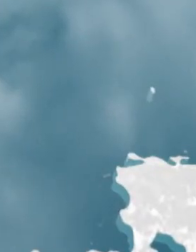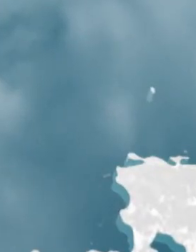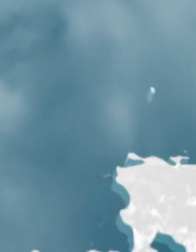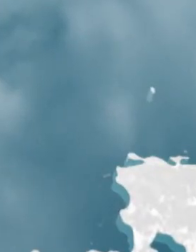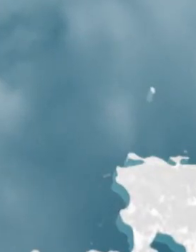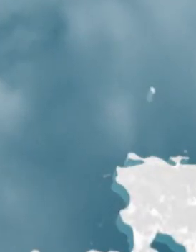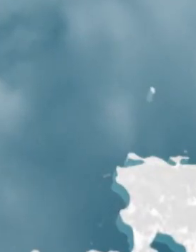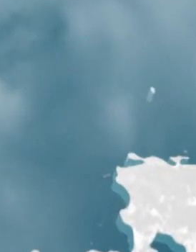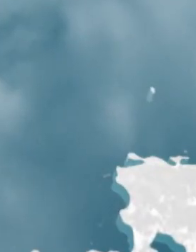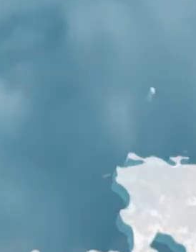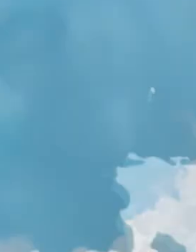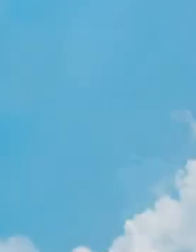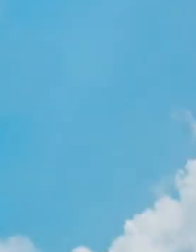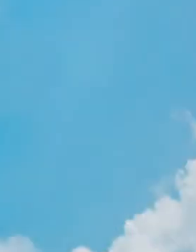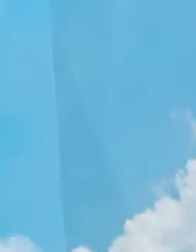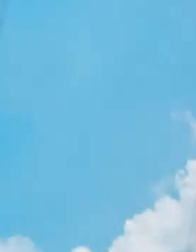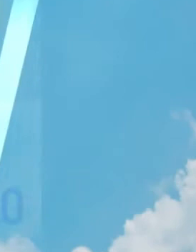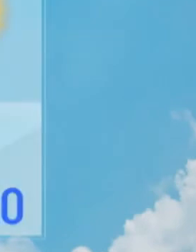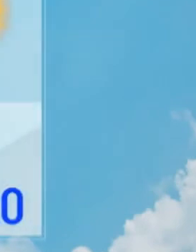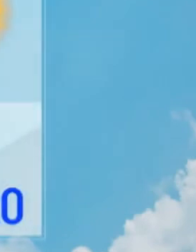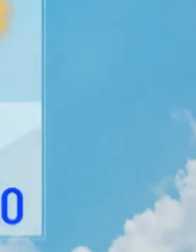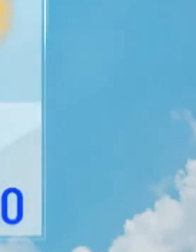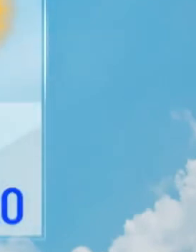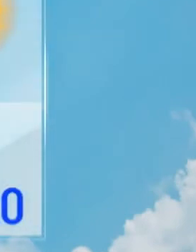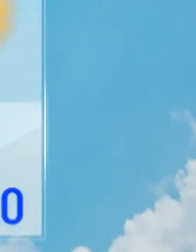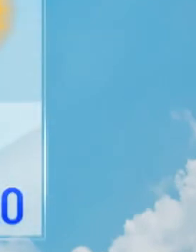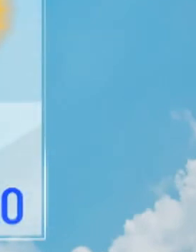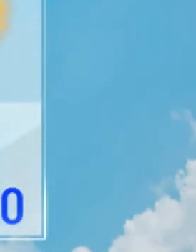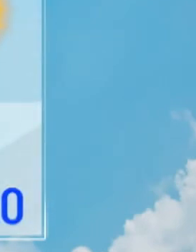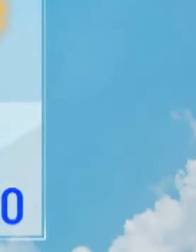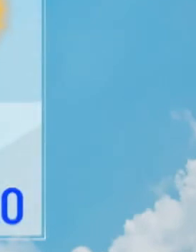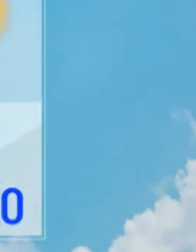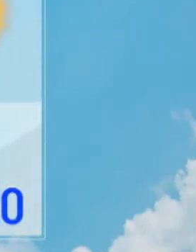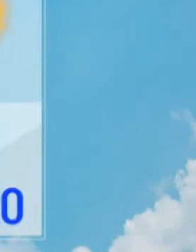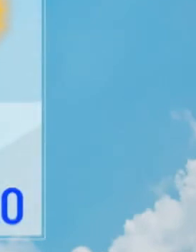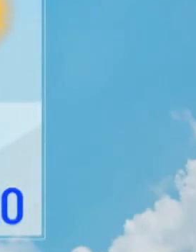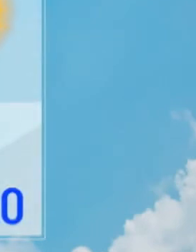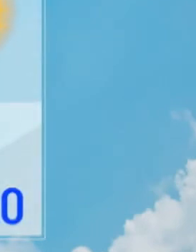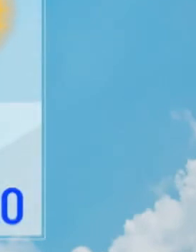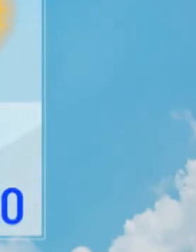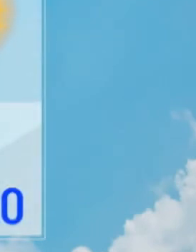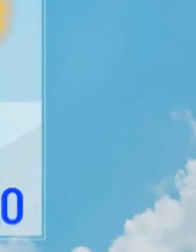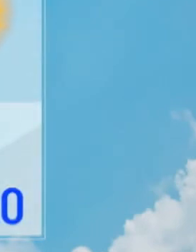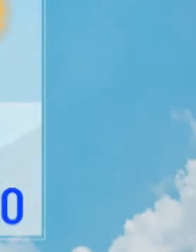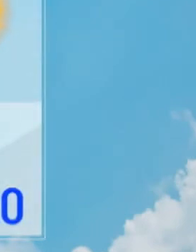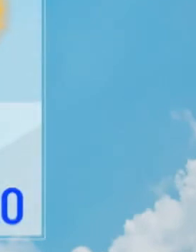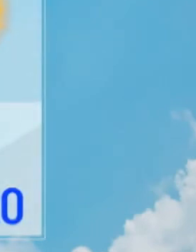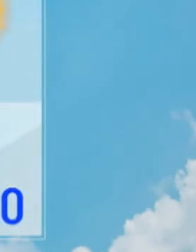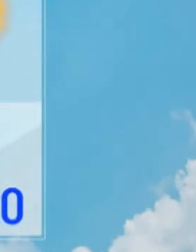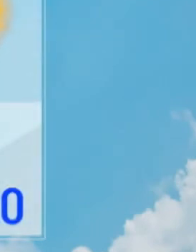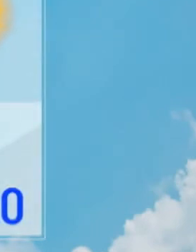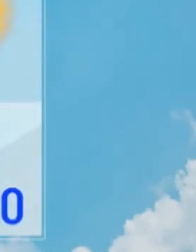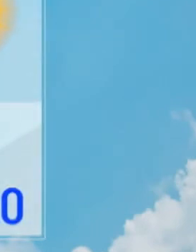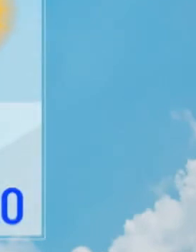20도에서 30도가 되겠습니다. 주간 날씨 예보입니다. 16일 오전은 제주도에 비가 오겠습니다.